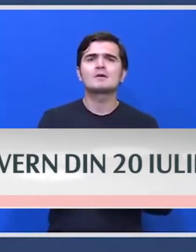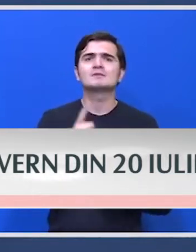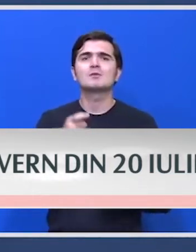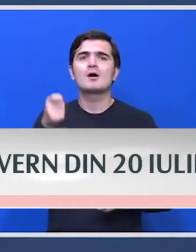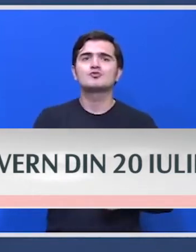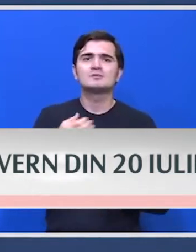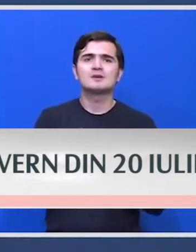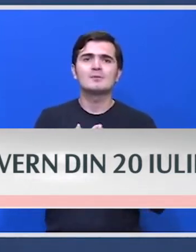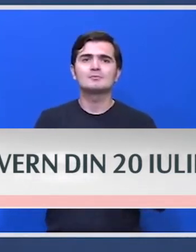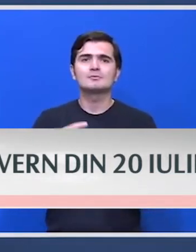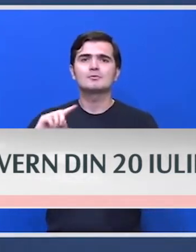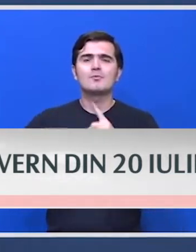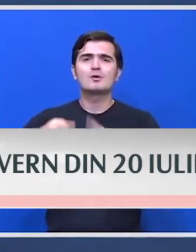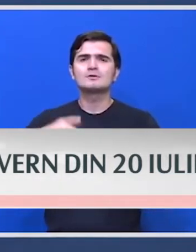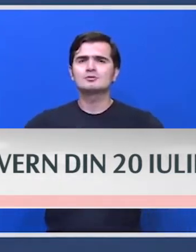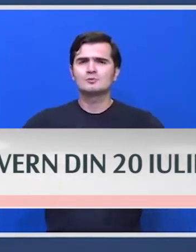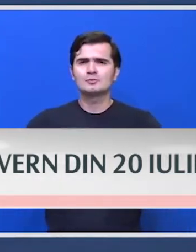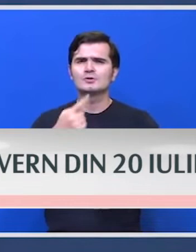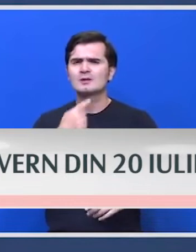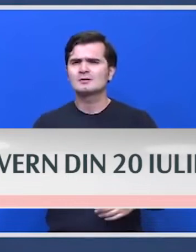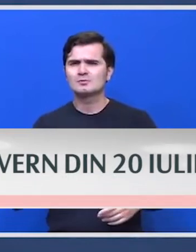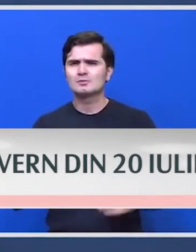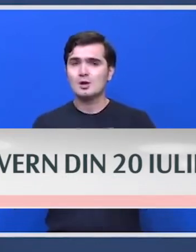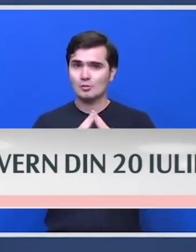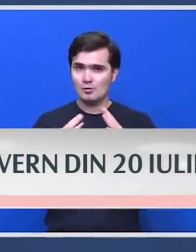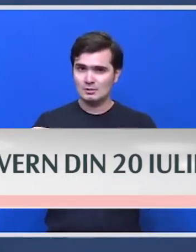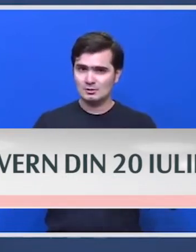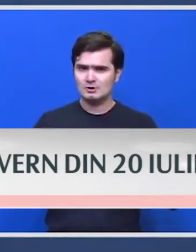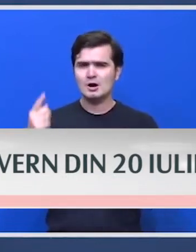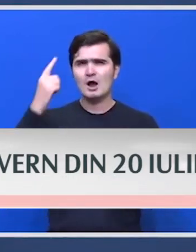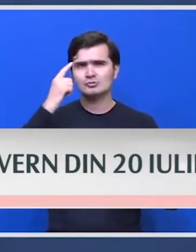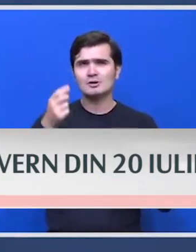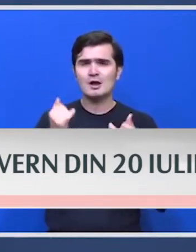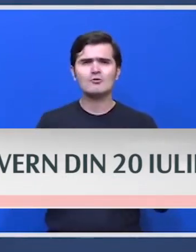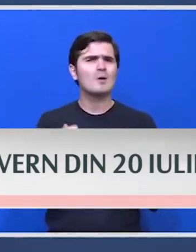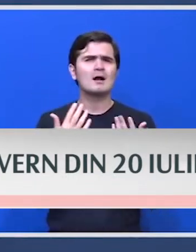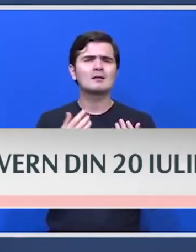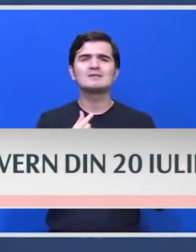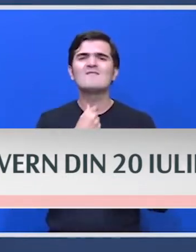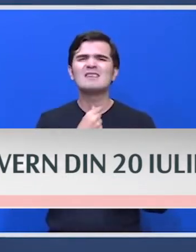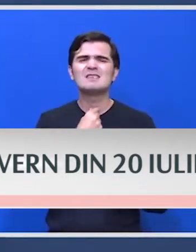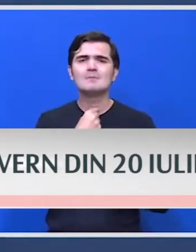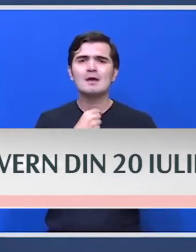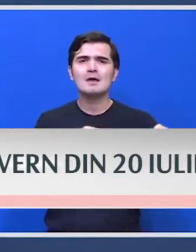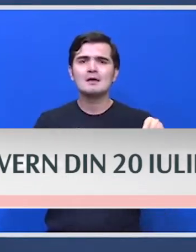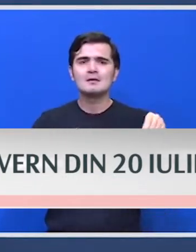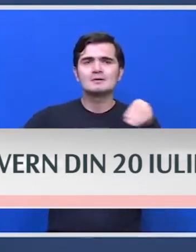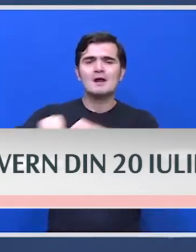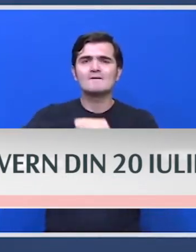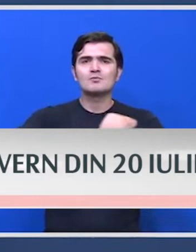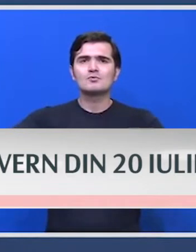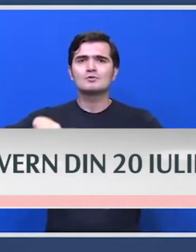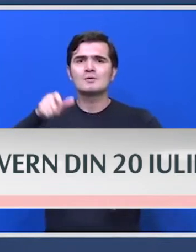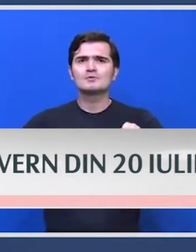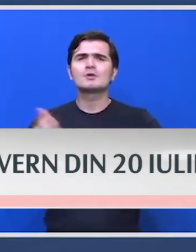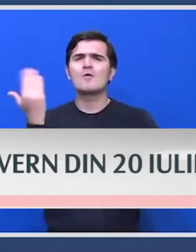politici publice. Spuneți-mi, vă rog, România știe în momentul de față câte victime ale traficului uman au fost reintegrate în societate sau